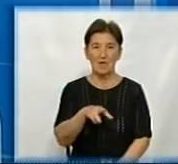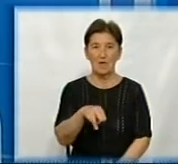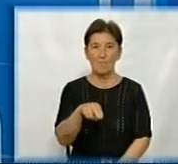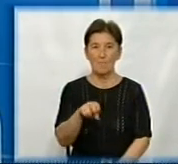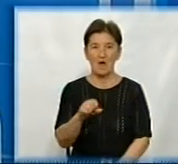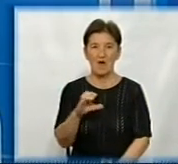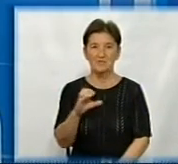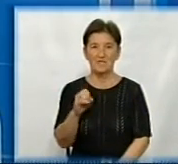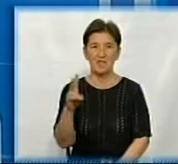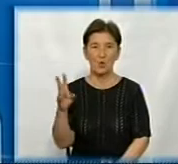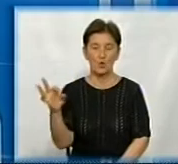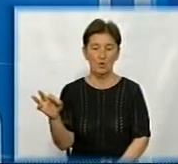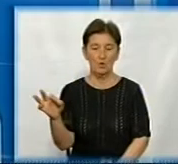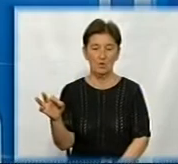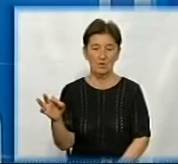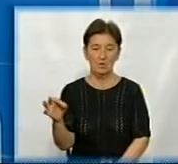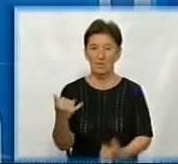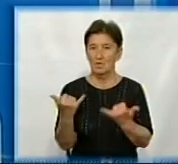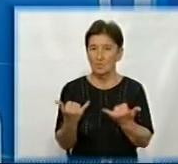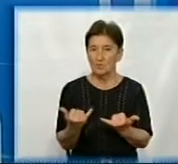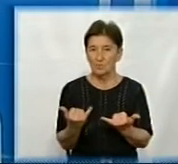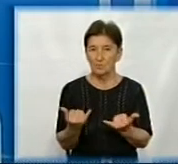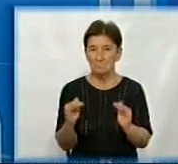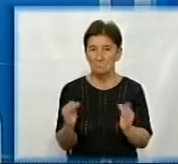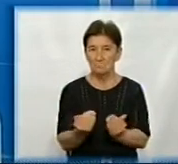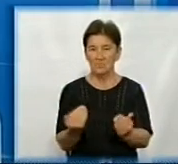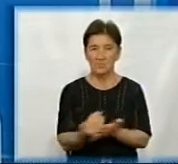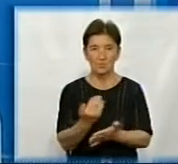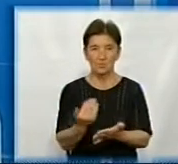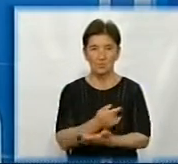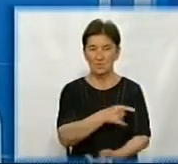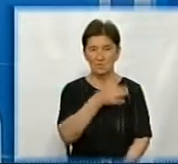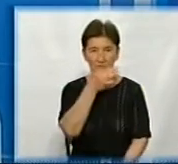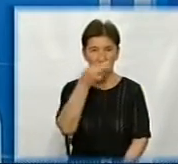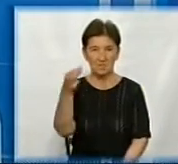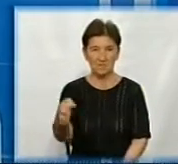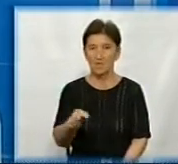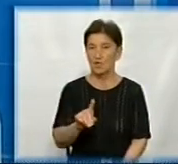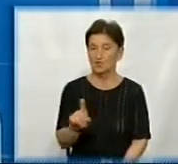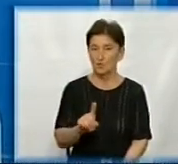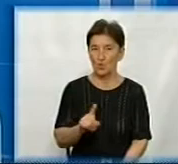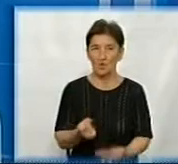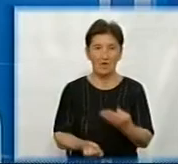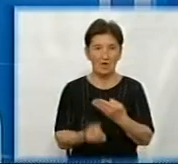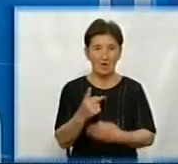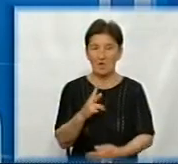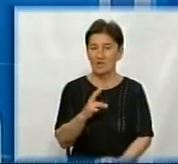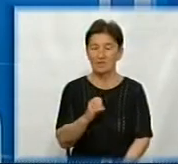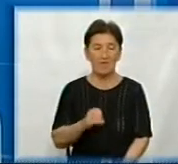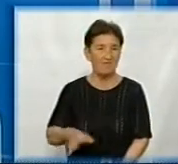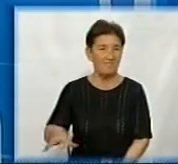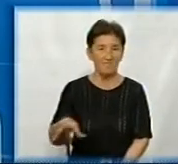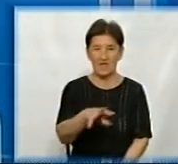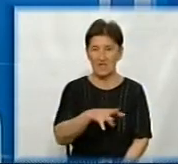Пасенко. І тут маленька новина. Алла Пасенко сказала про те, що, виявляється, не весь комплекс був